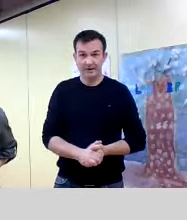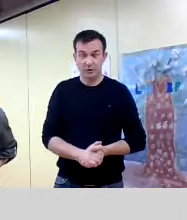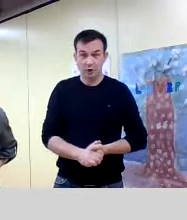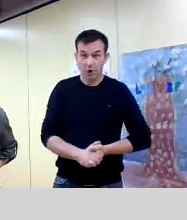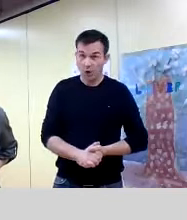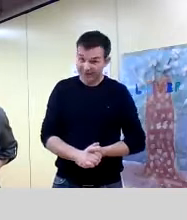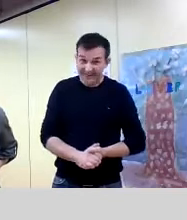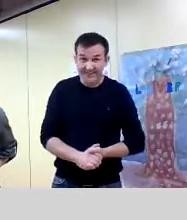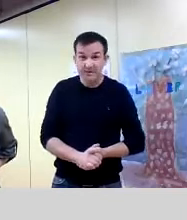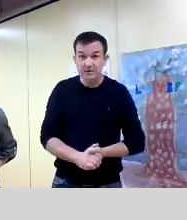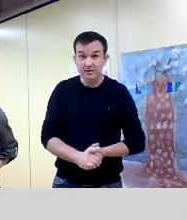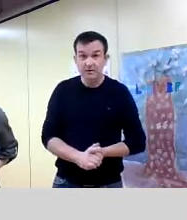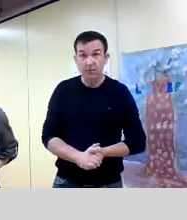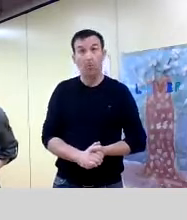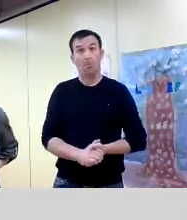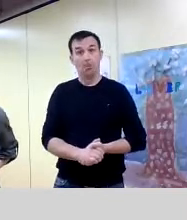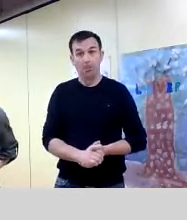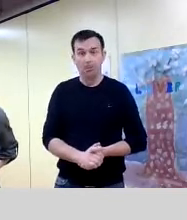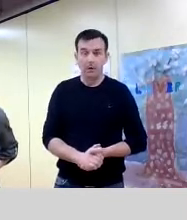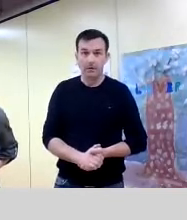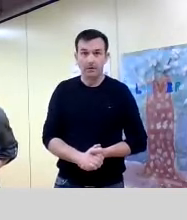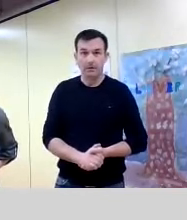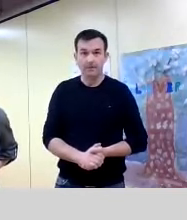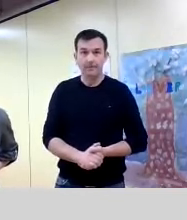Je vais à l'école en train? Oui.